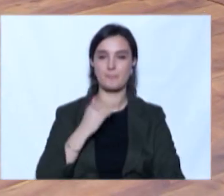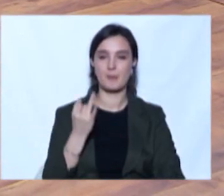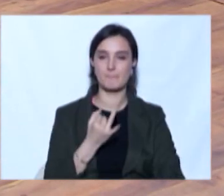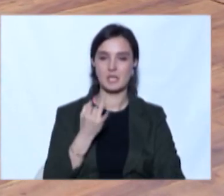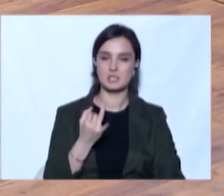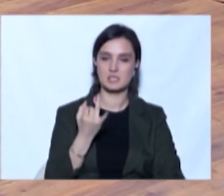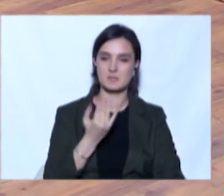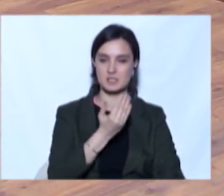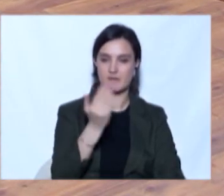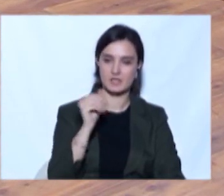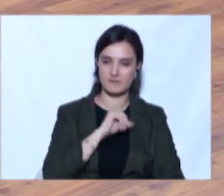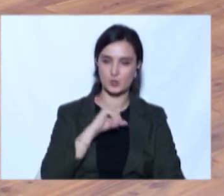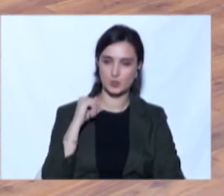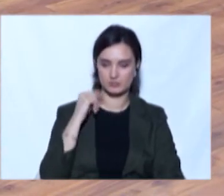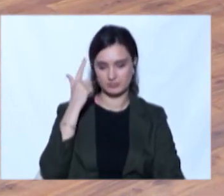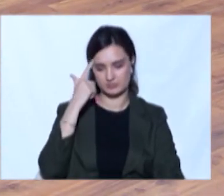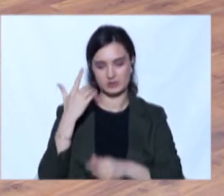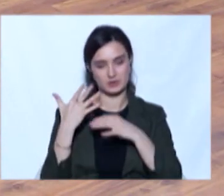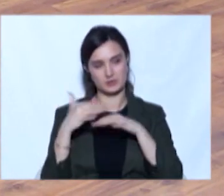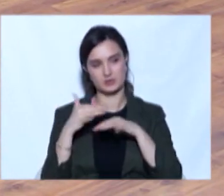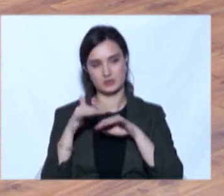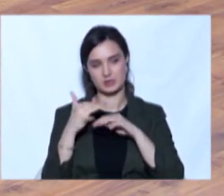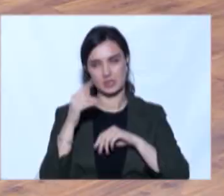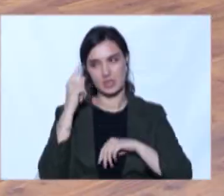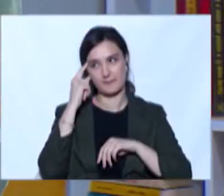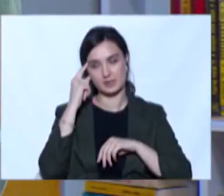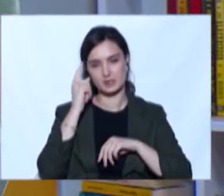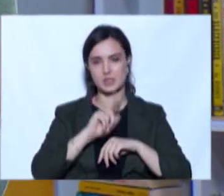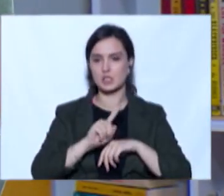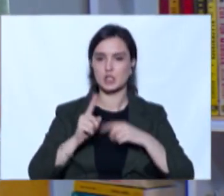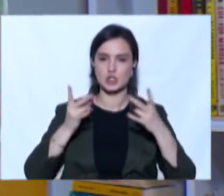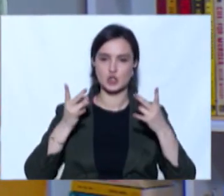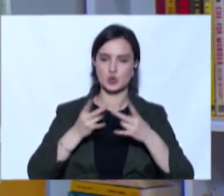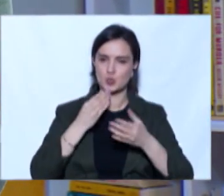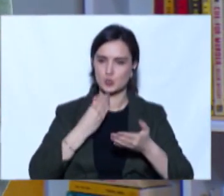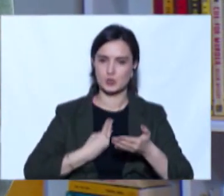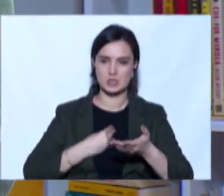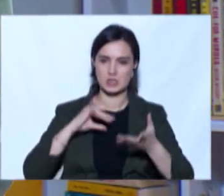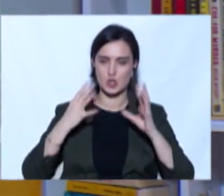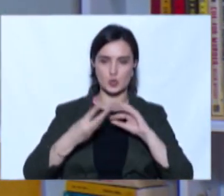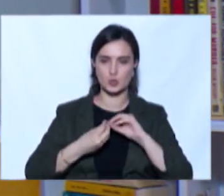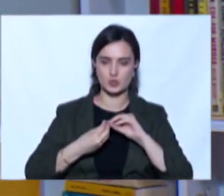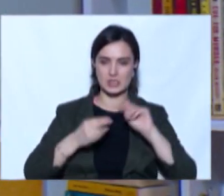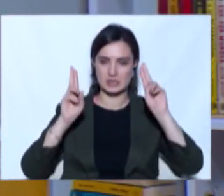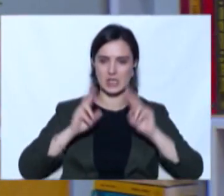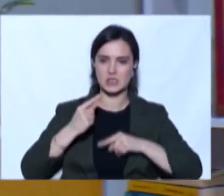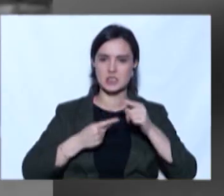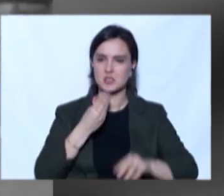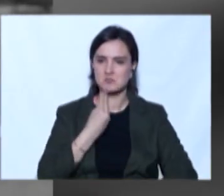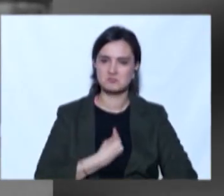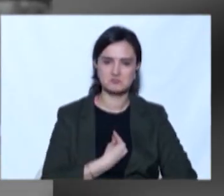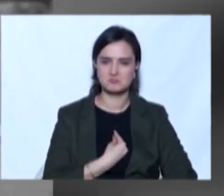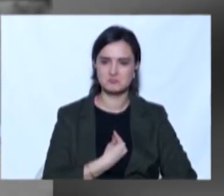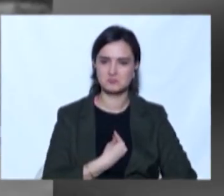მაინტერესებს თქვენ რომ იფიქროთ ესეთ რამეზე, რომ დაფიქრდეთ რა საჭიროა საერთოდ ტრადიციები, იმიტომ რომ